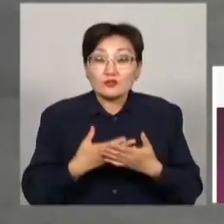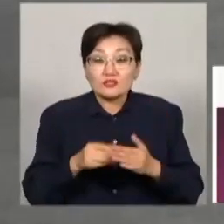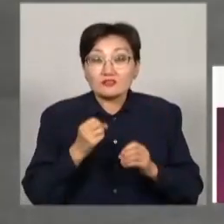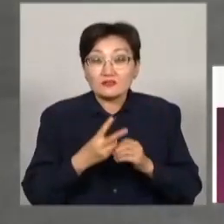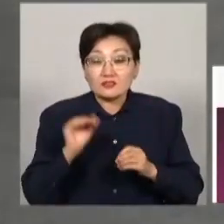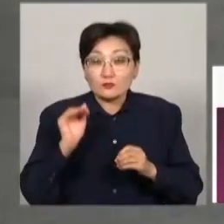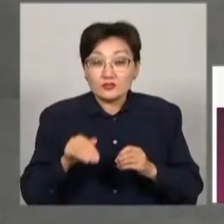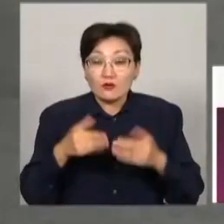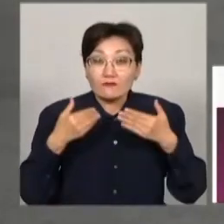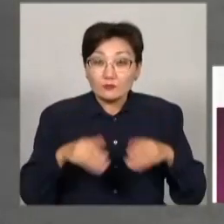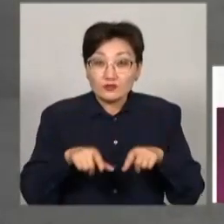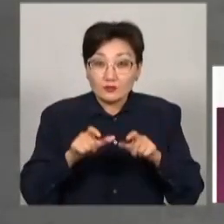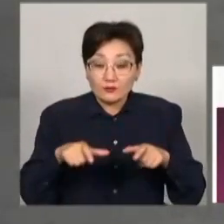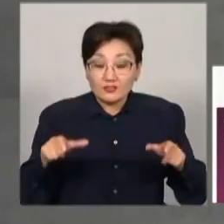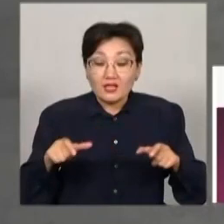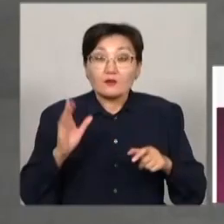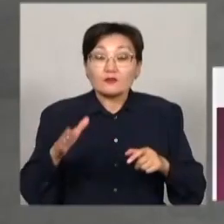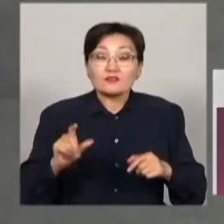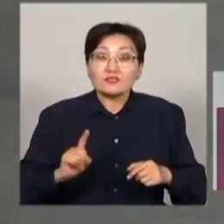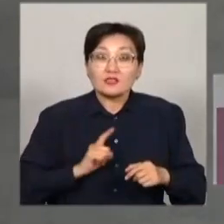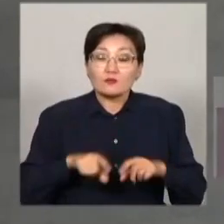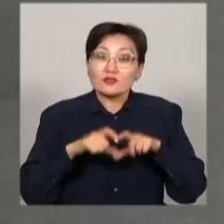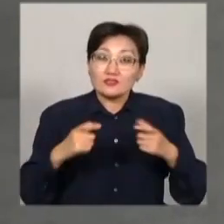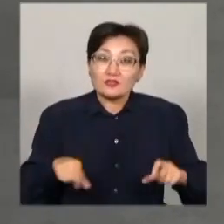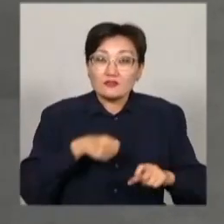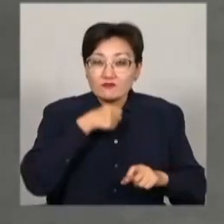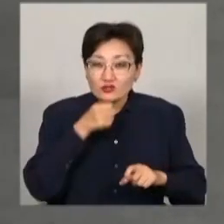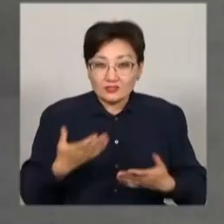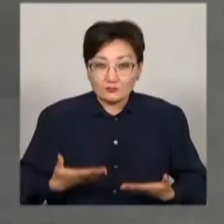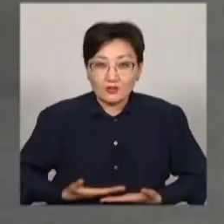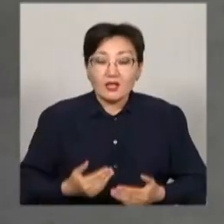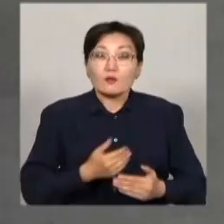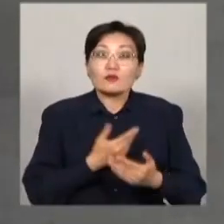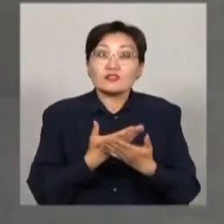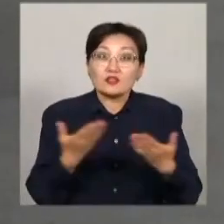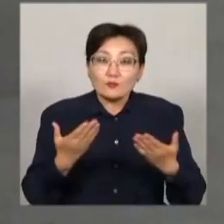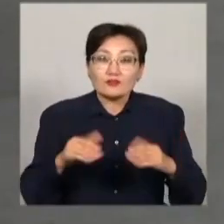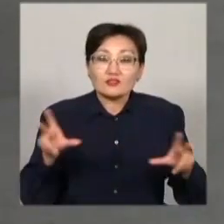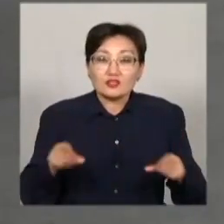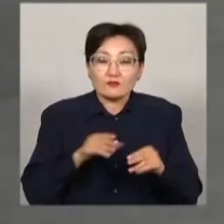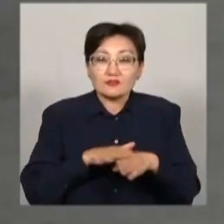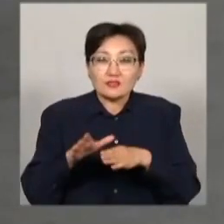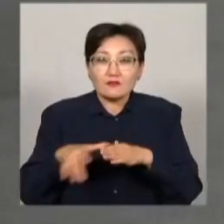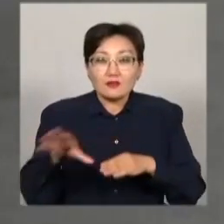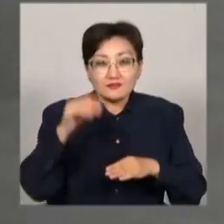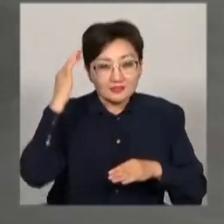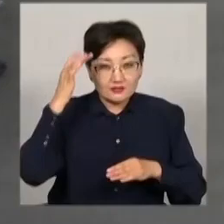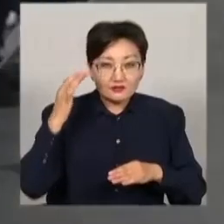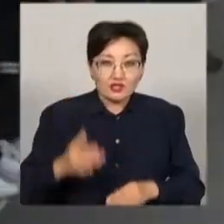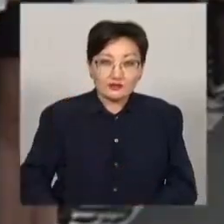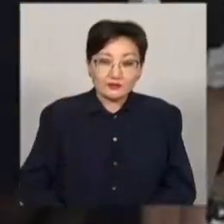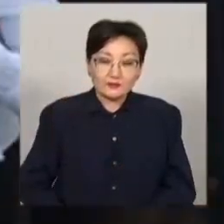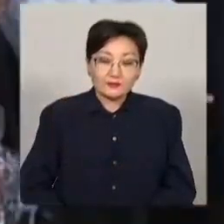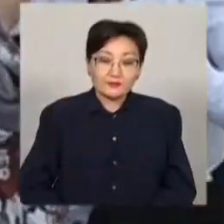12 тысяч выпускников впереди ждут выпускные экзамены и взрослая живу пожелаем ребятам удачи и исполнения всех заветных желаний